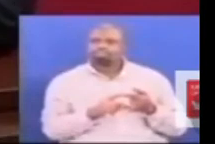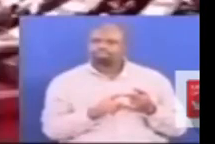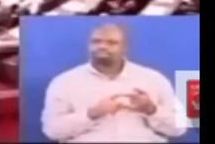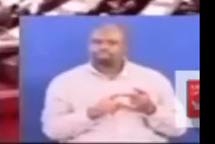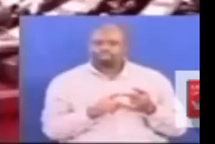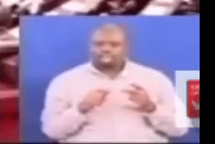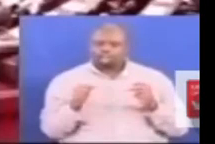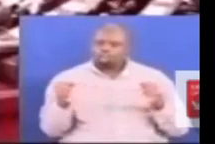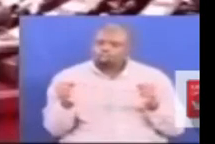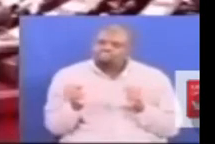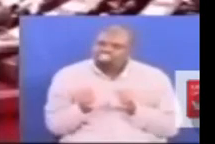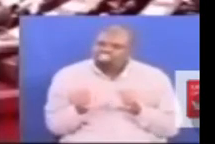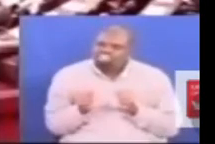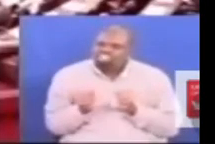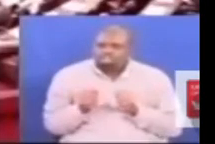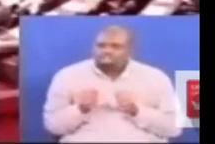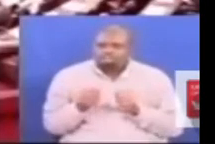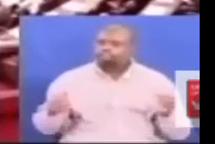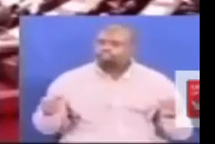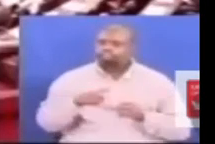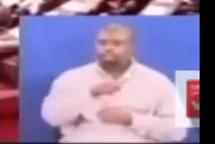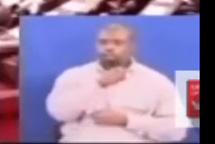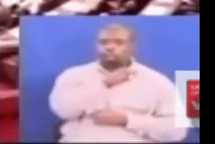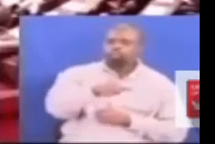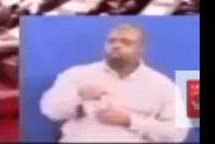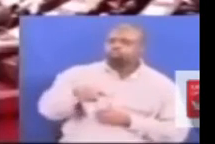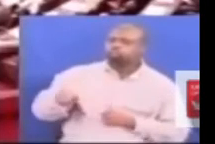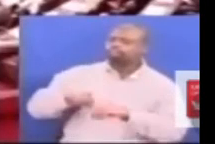na Rufiji, tumepoteza watu wengi.